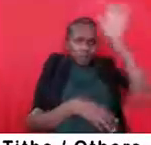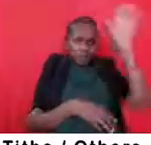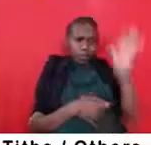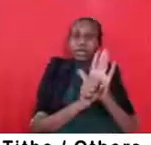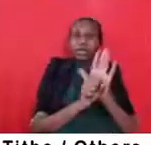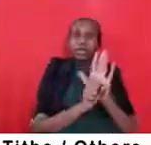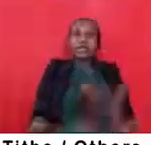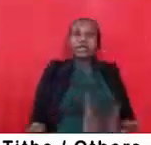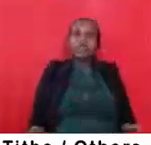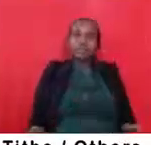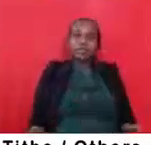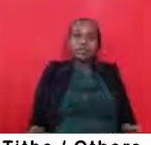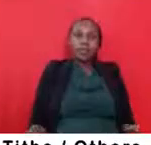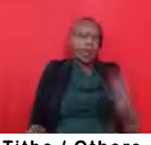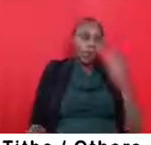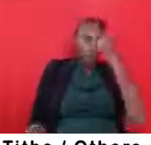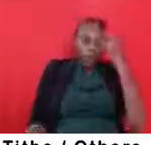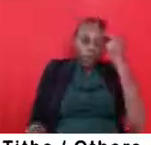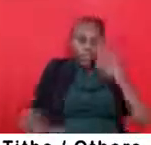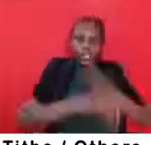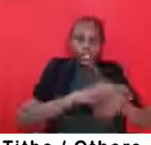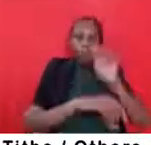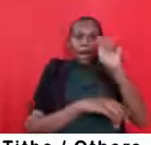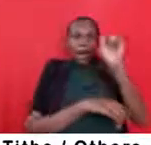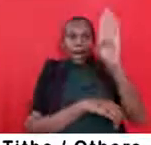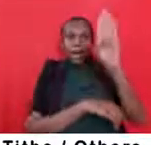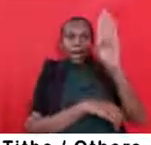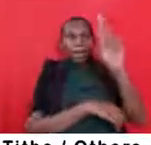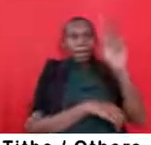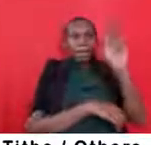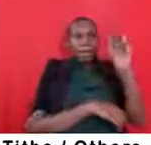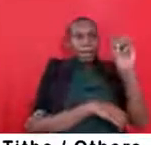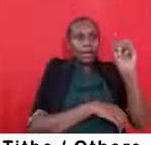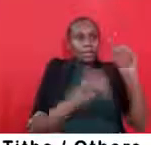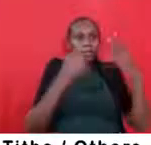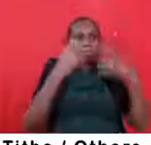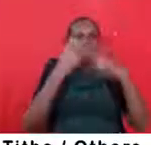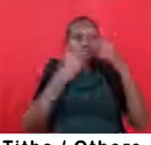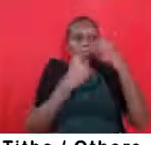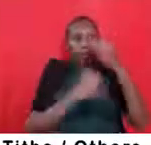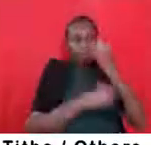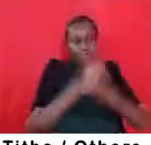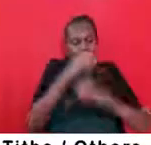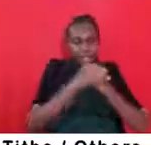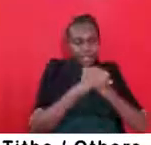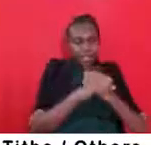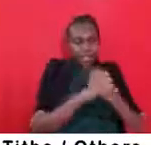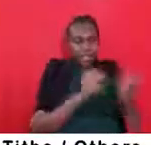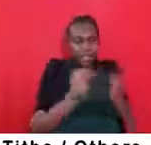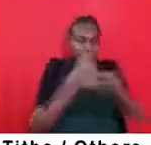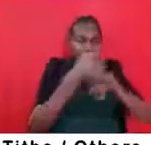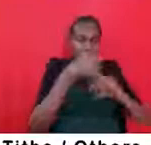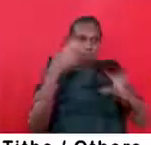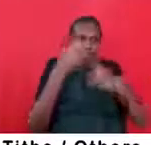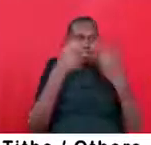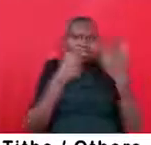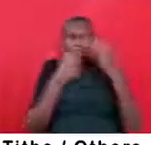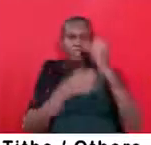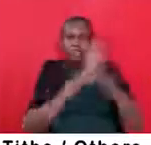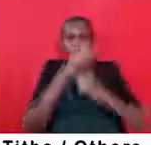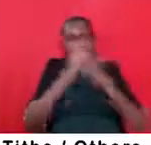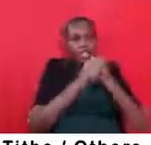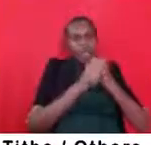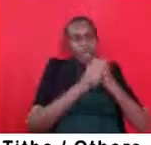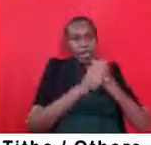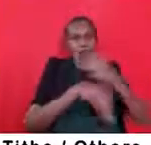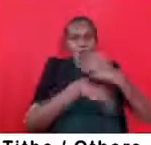sana, kwa sababu Abraham alikuwa wa miaka 75, mke wake alikuwa 65.